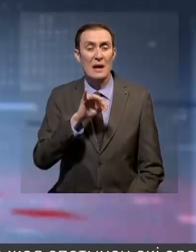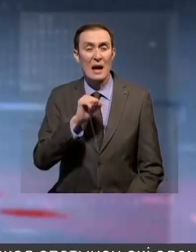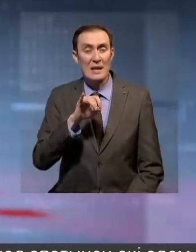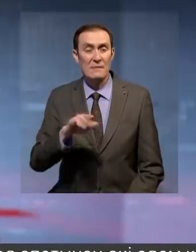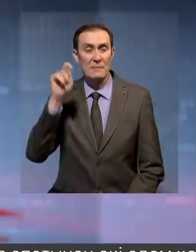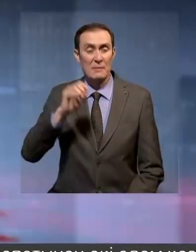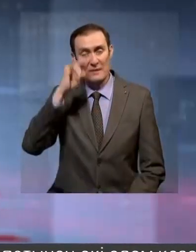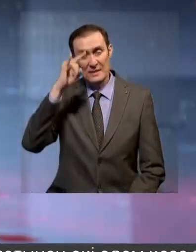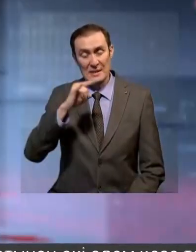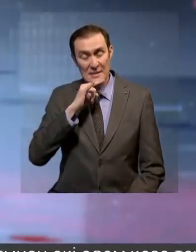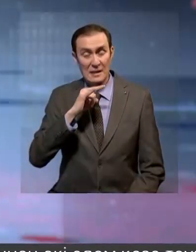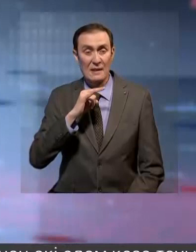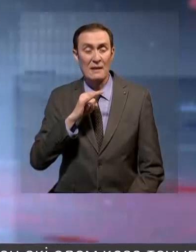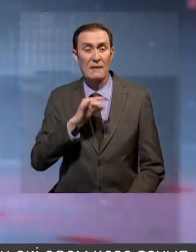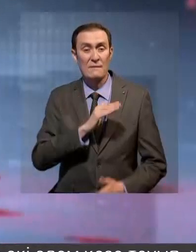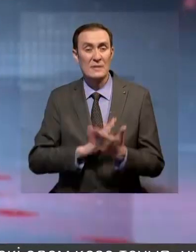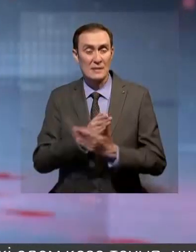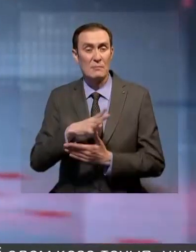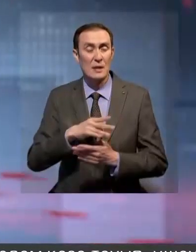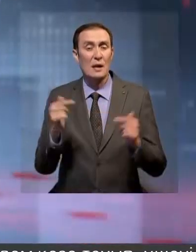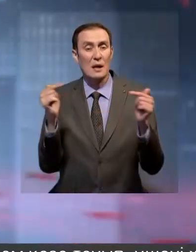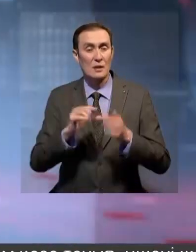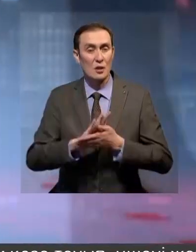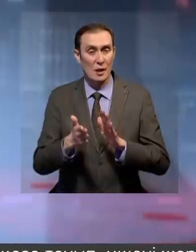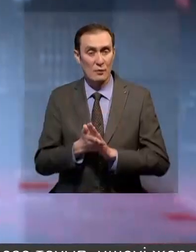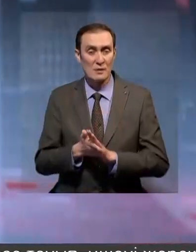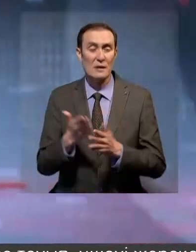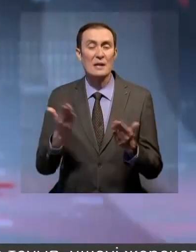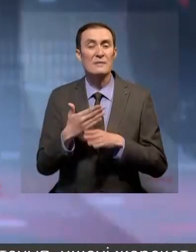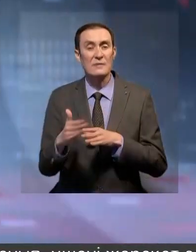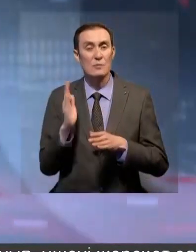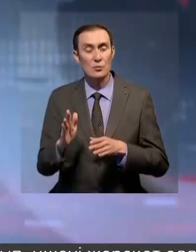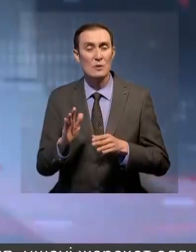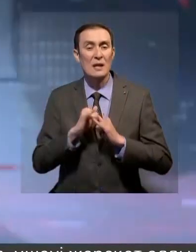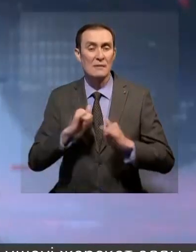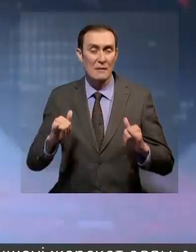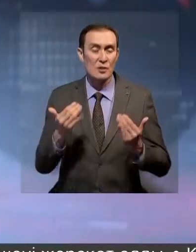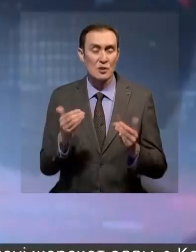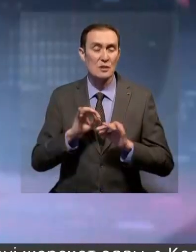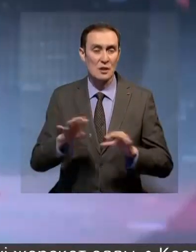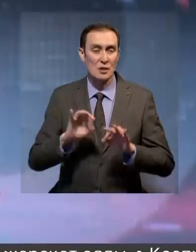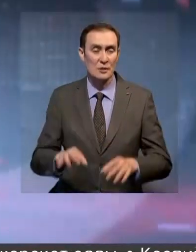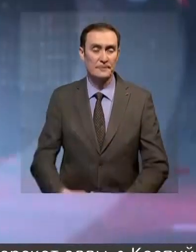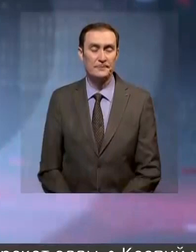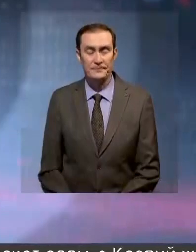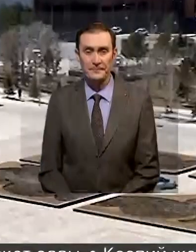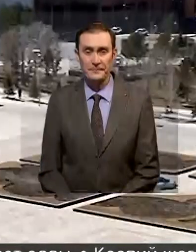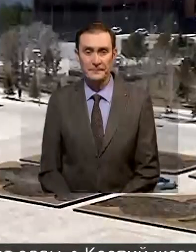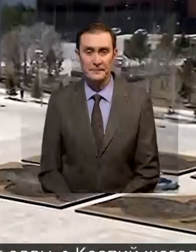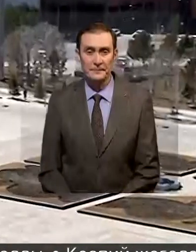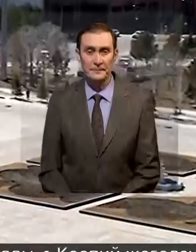прибыл в Казахстан с официальным визитом. Есть уже конкретные договоренности, какие сферы будут развивать, узнавала Динара Жанбатырова.